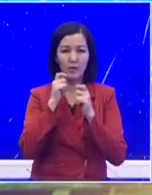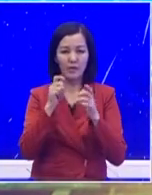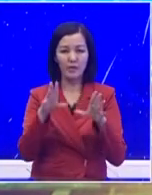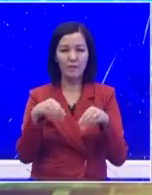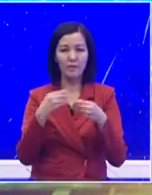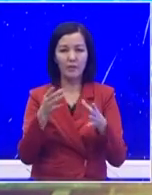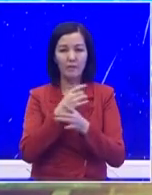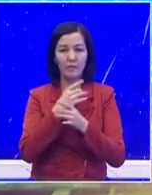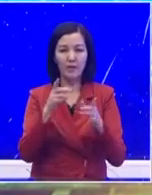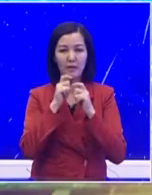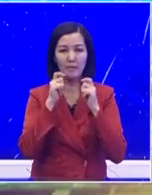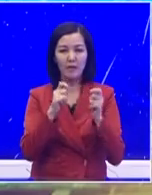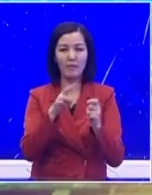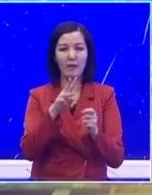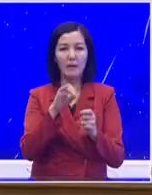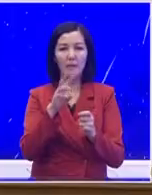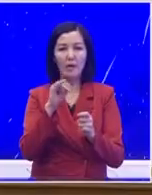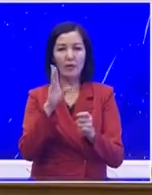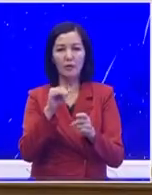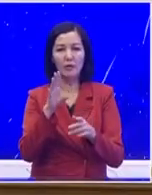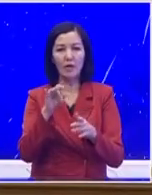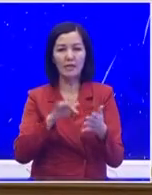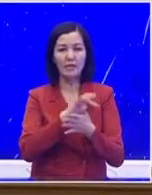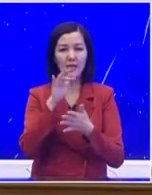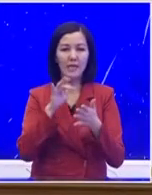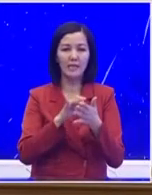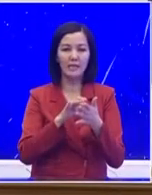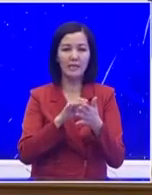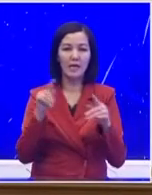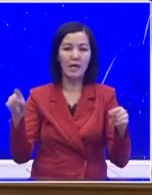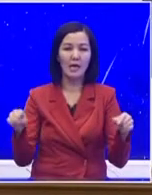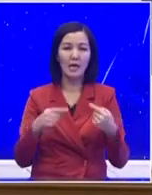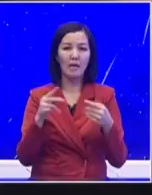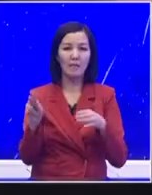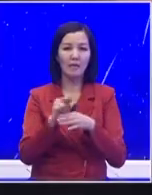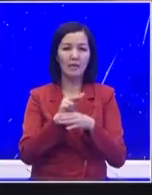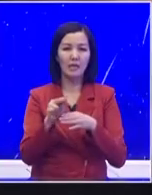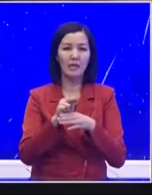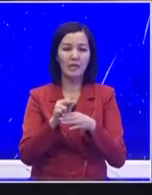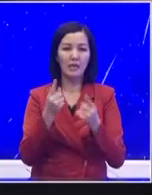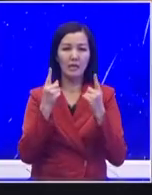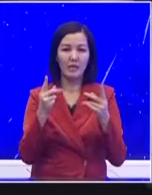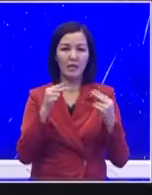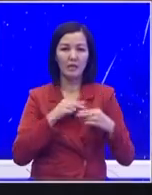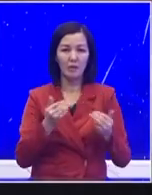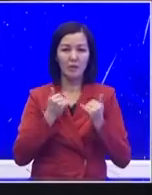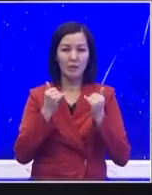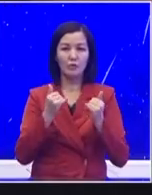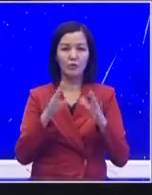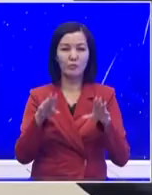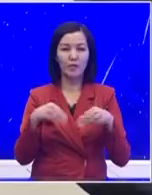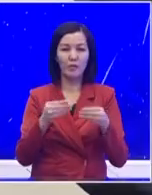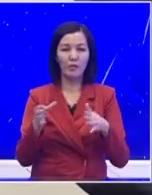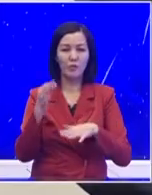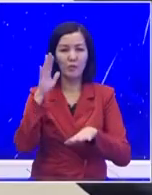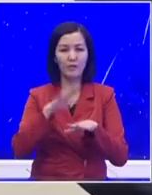арнайы төсбелгісі табыс етілді. Мерейлі марапат Ләззат Махатұлының Арыс қаласының қалпына келтіруіндегі ерен еңбек үшін берілді.